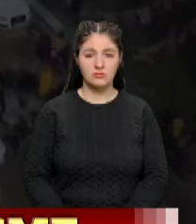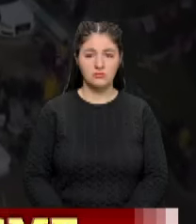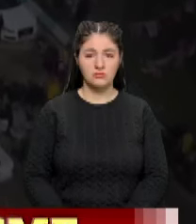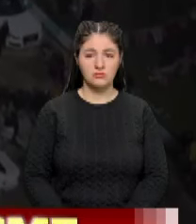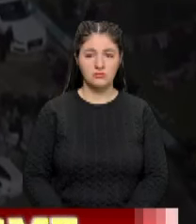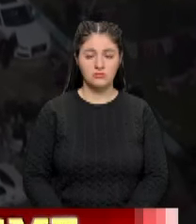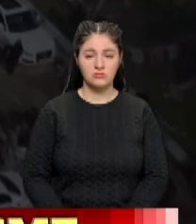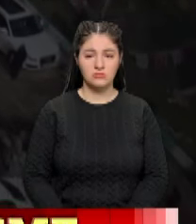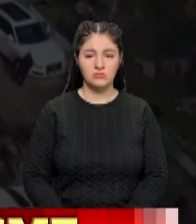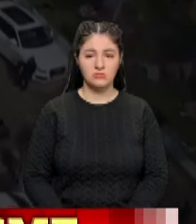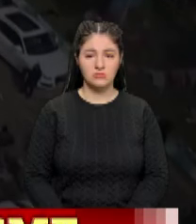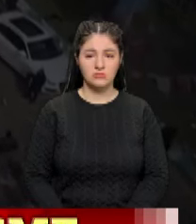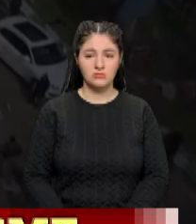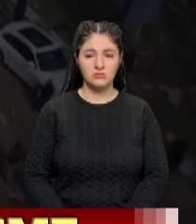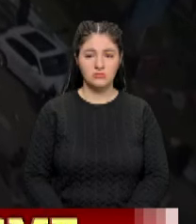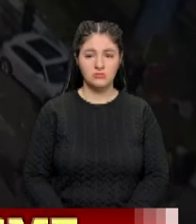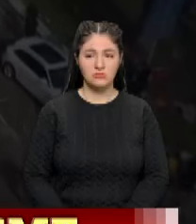açma yar.